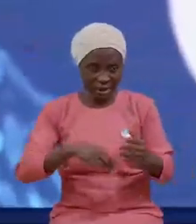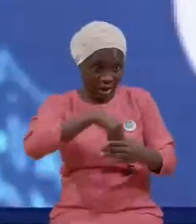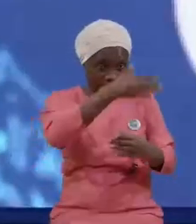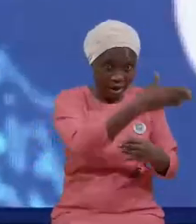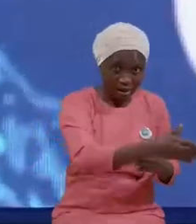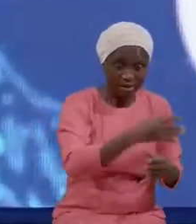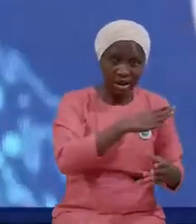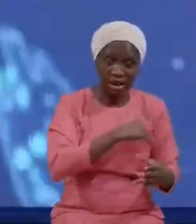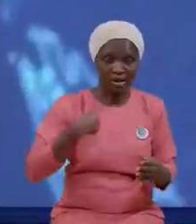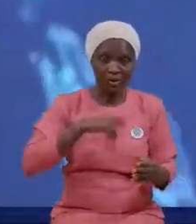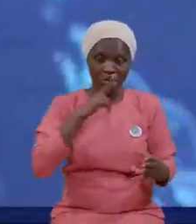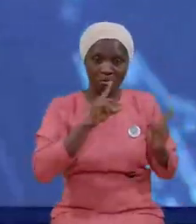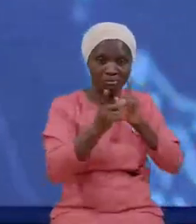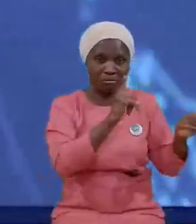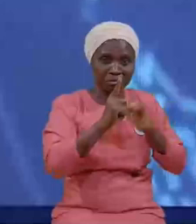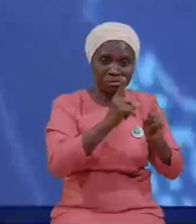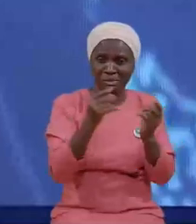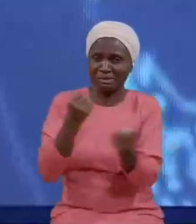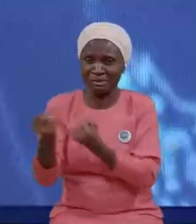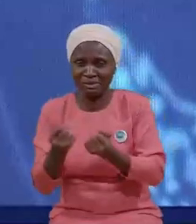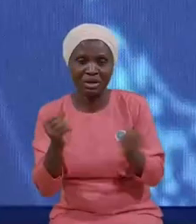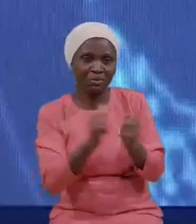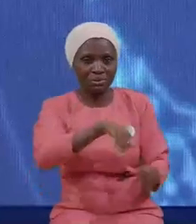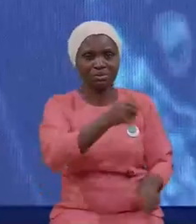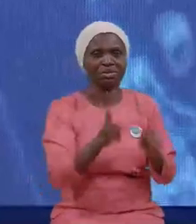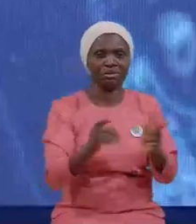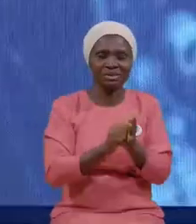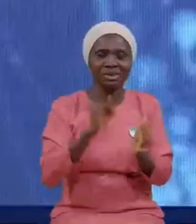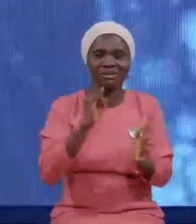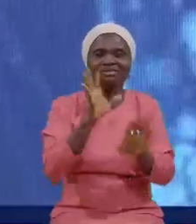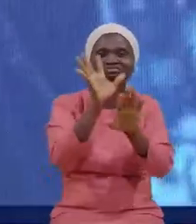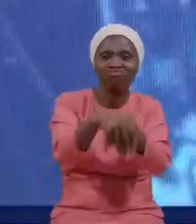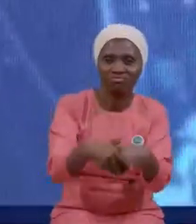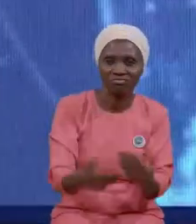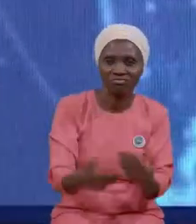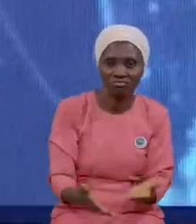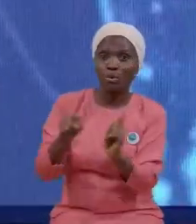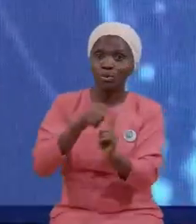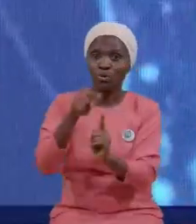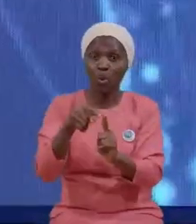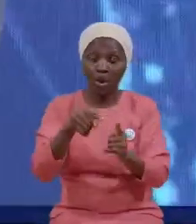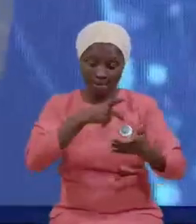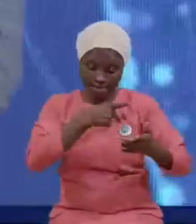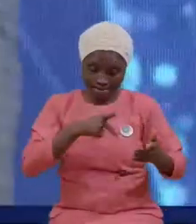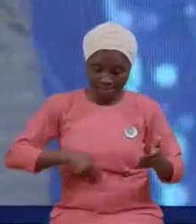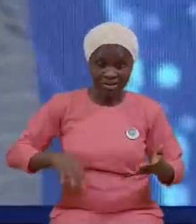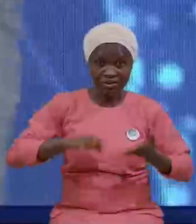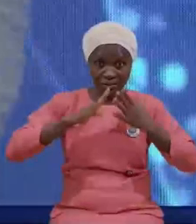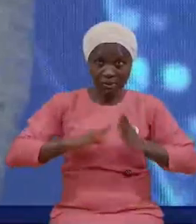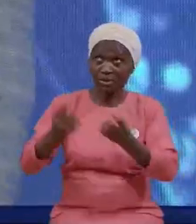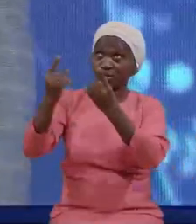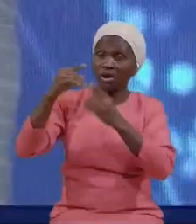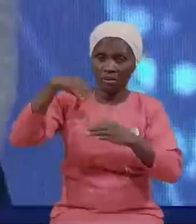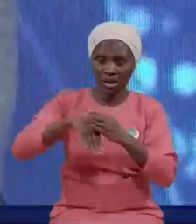d'être cruel envers les autres au dehors. Ça, c'est de l'hypocrisie. Mais lorsque le Prince de paix, lorsque